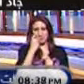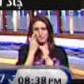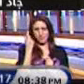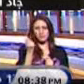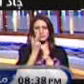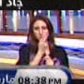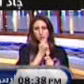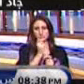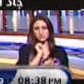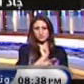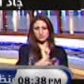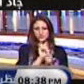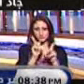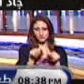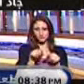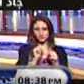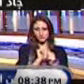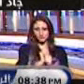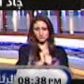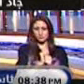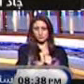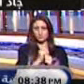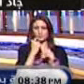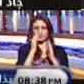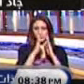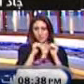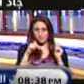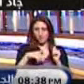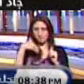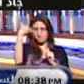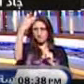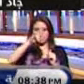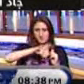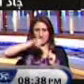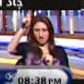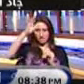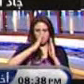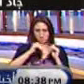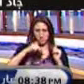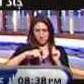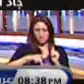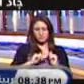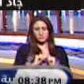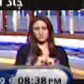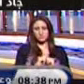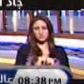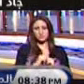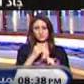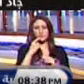بيتم التعامل مع كل مصري خارج مصر بمنتهى الحزم والسرعه